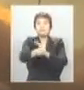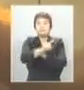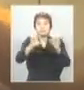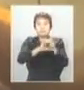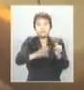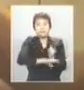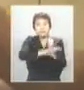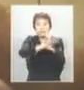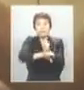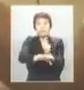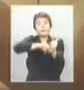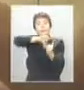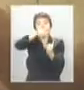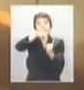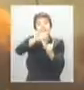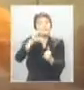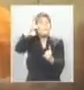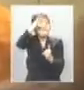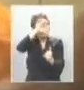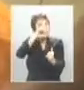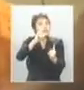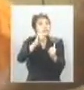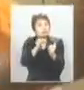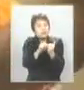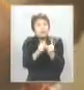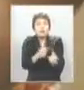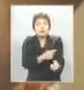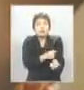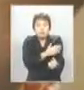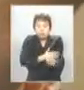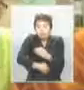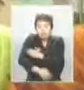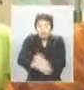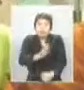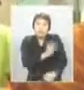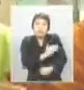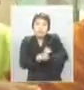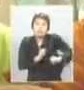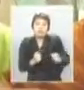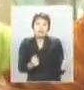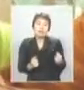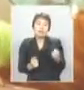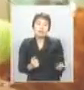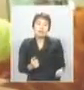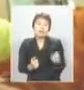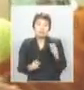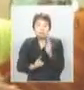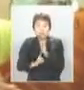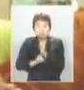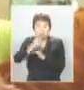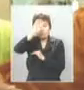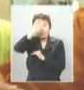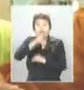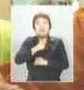่งตัวมารกษาเมื่อกลงดึกที่ผ่านมาด้อาการแขนและขาด้านซ้ายอ่อนแรงมีไข้และเสมหะ